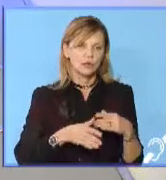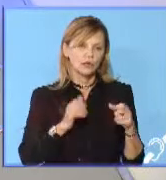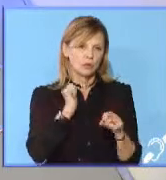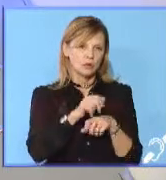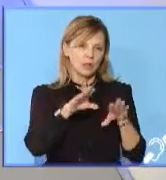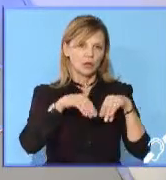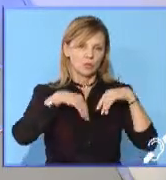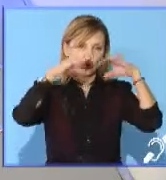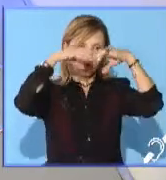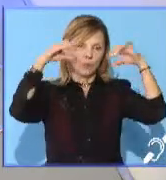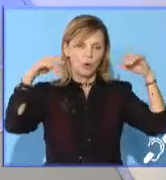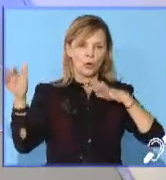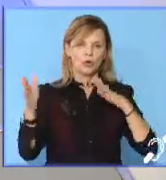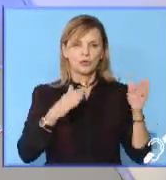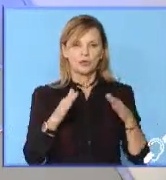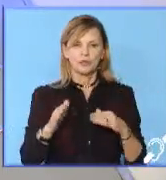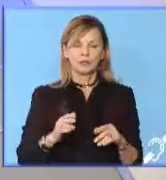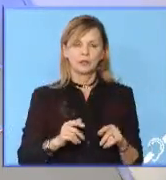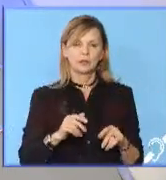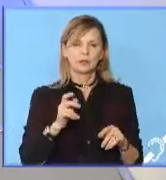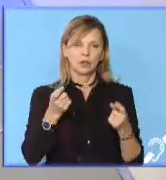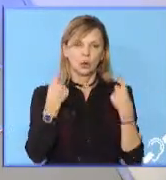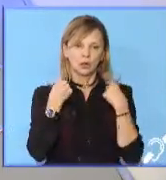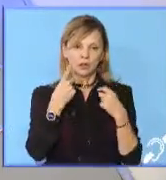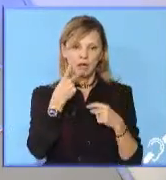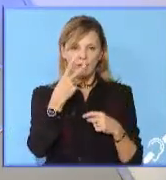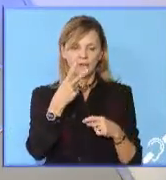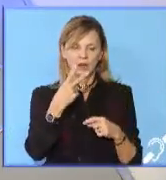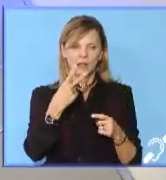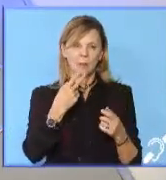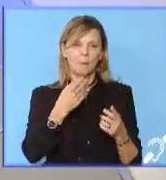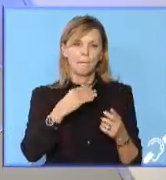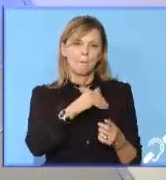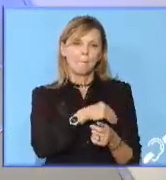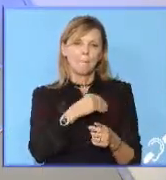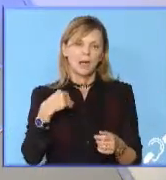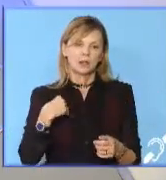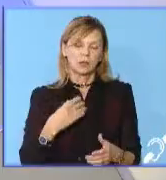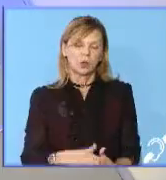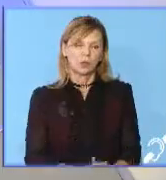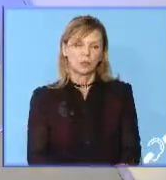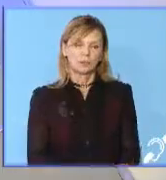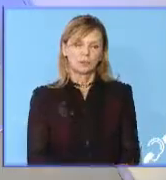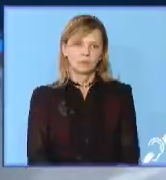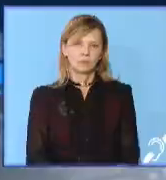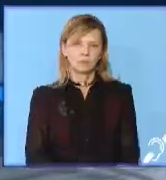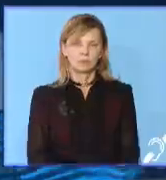Sfârșitul de săptămână aduce ploi și vânt în Oltenia. Să vedem prognoza meteo.